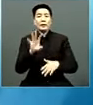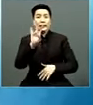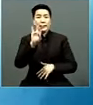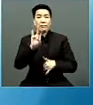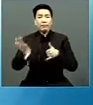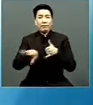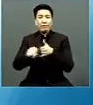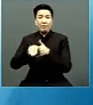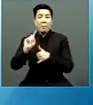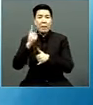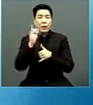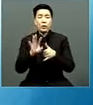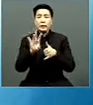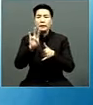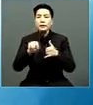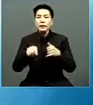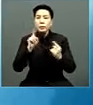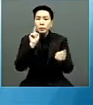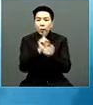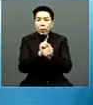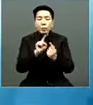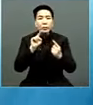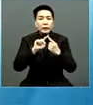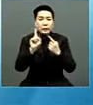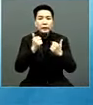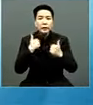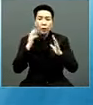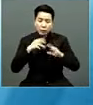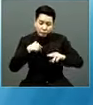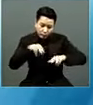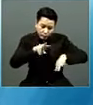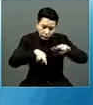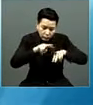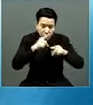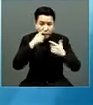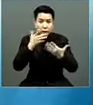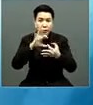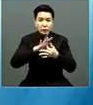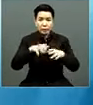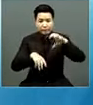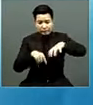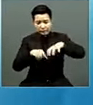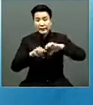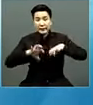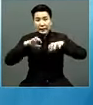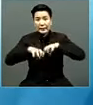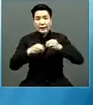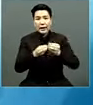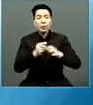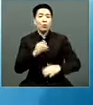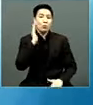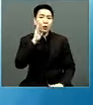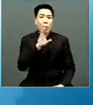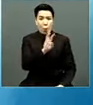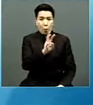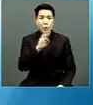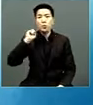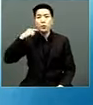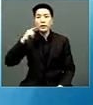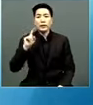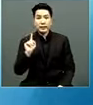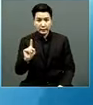คือพบการดำเนินการจากการคัดกรองและดูแลในสเตทควอรันทีนเป็นชาย6รายหญิง